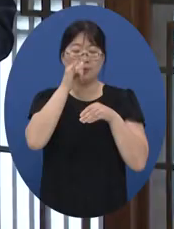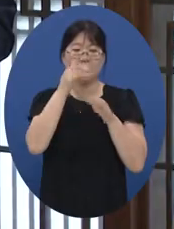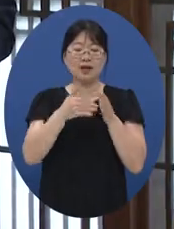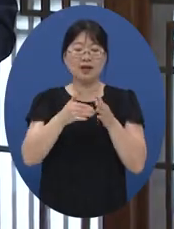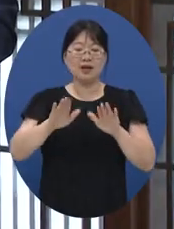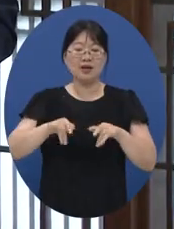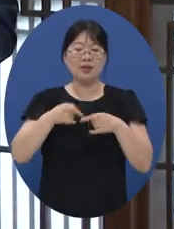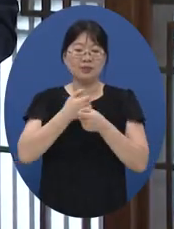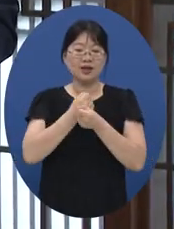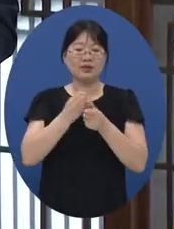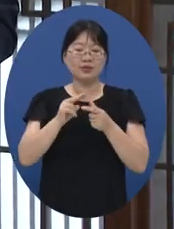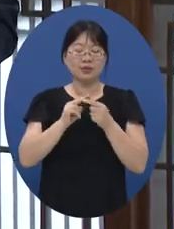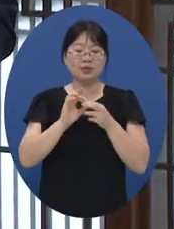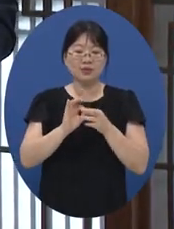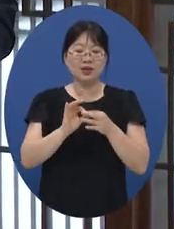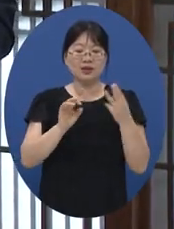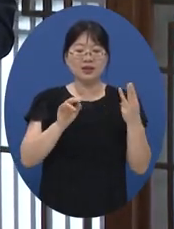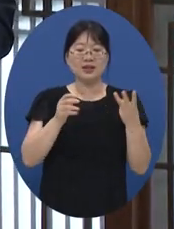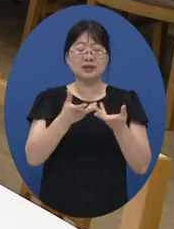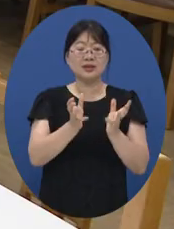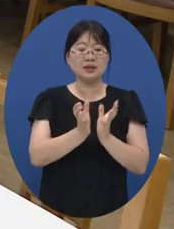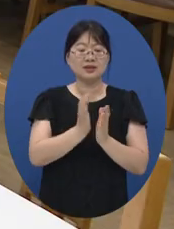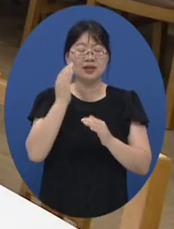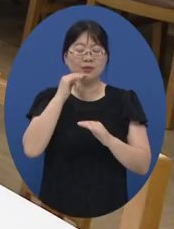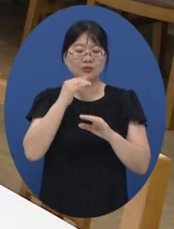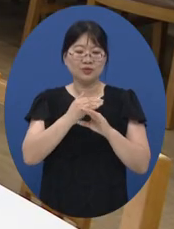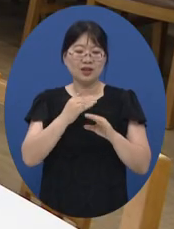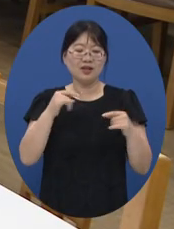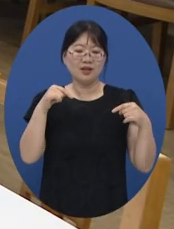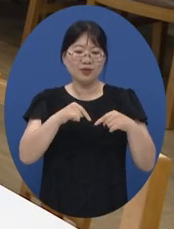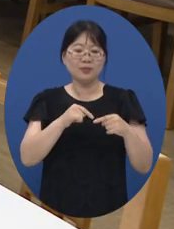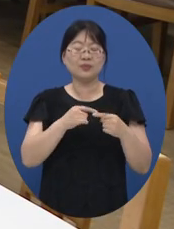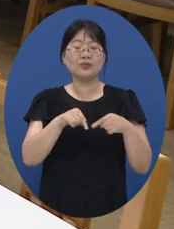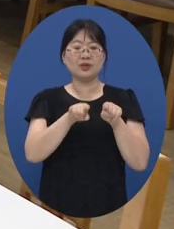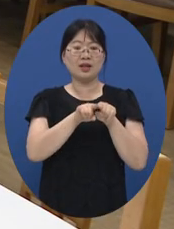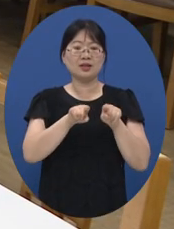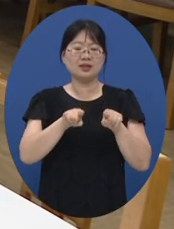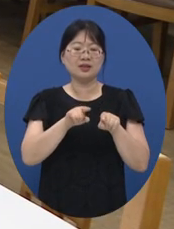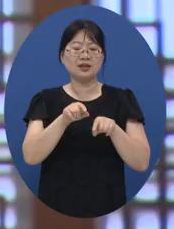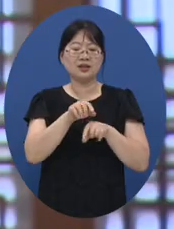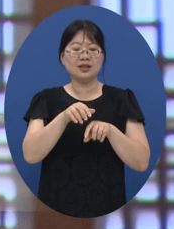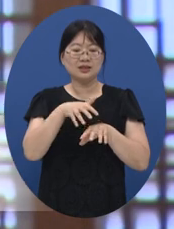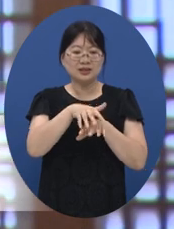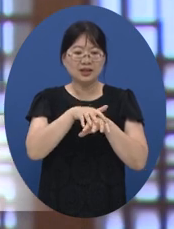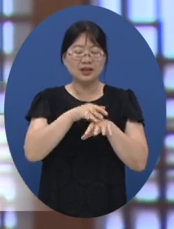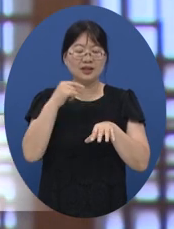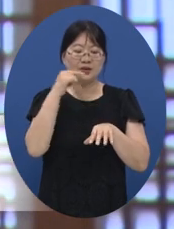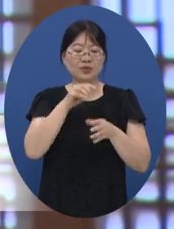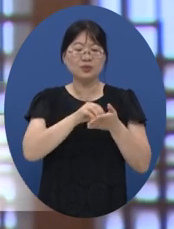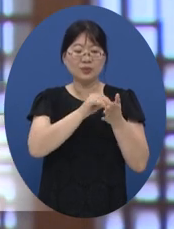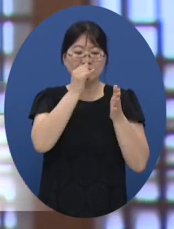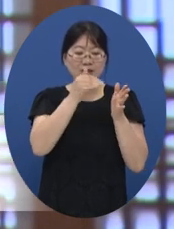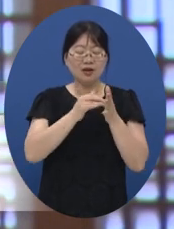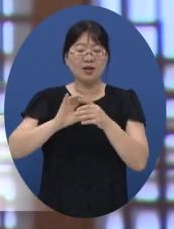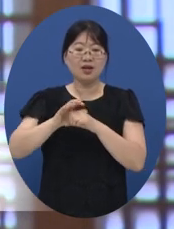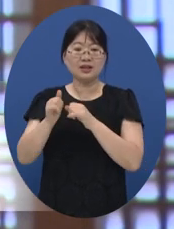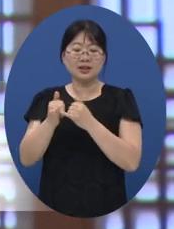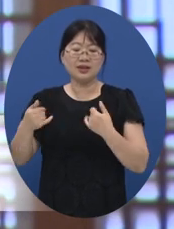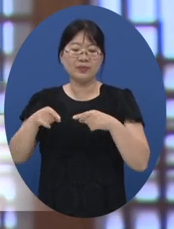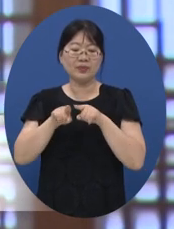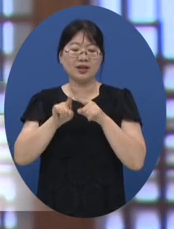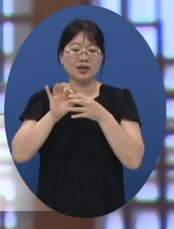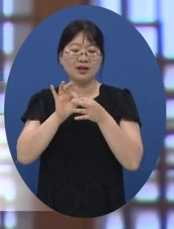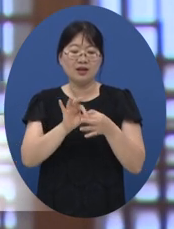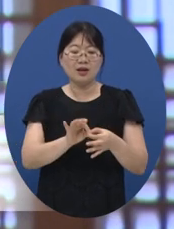이번 협약으로 세 기관은 남북 협의와 동시에 등재를 위한 체계적인 준비에 돌입합니다 세계인들이 함께 찾으면서